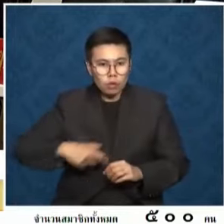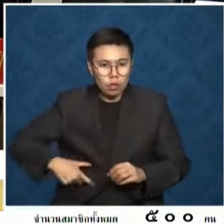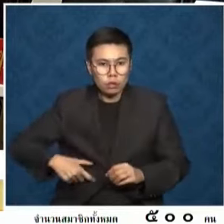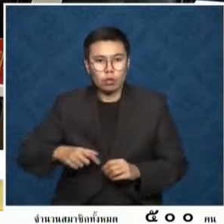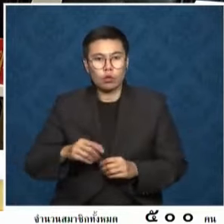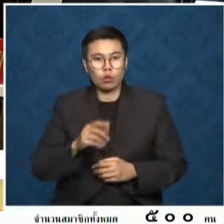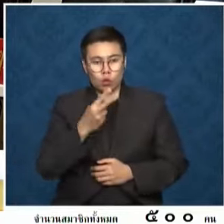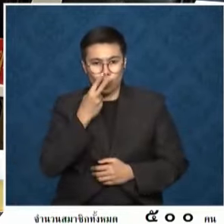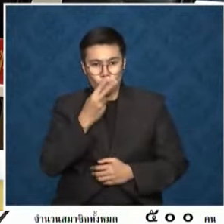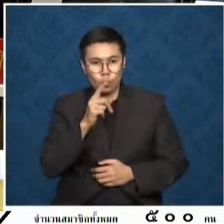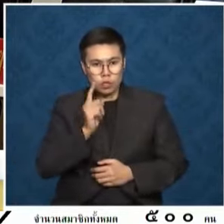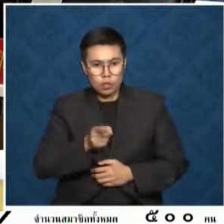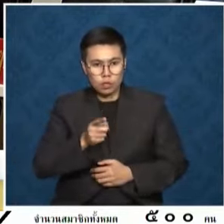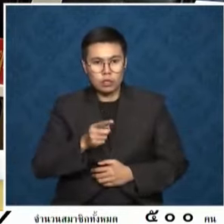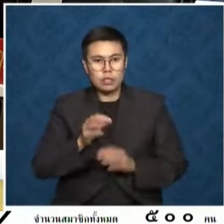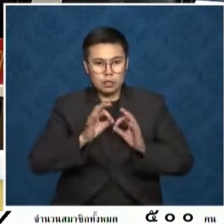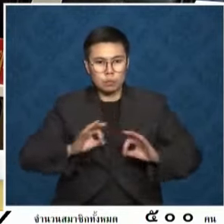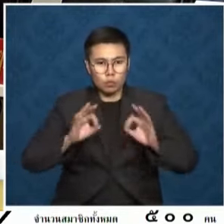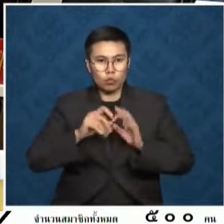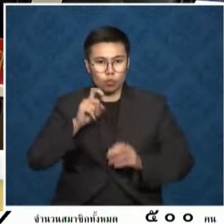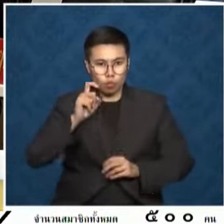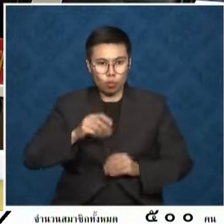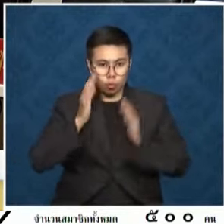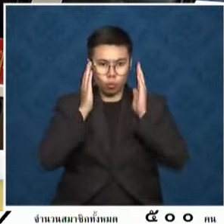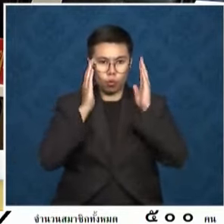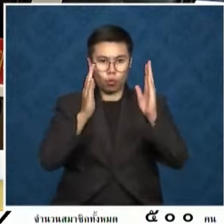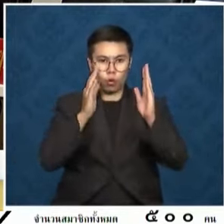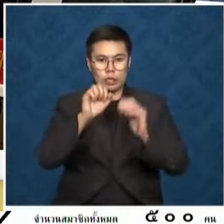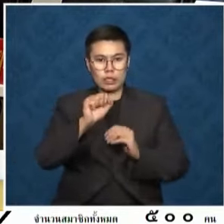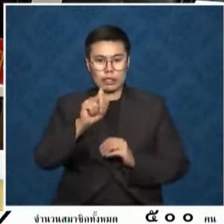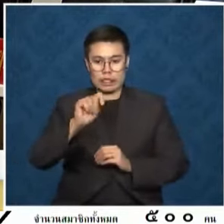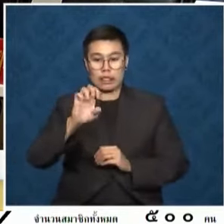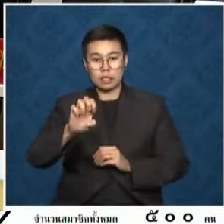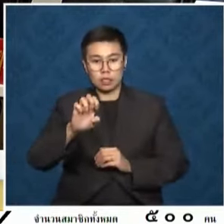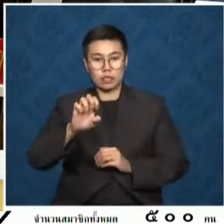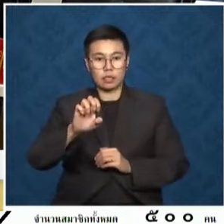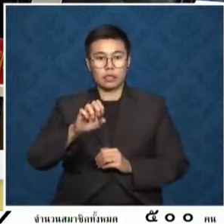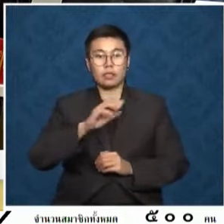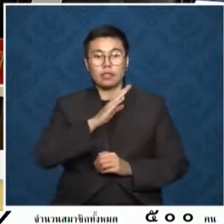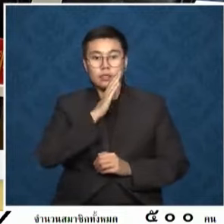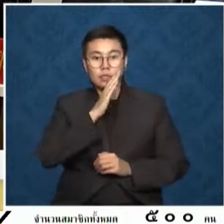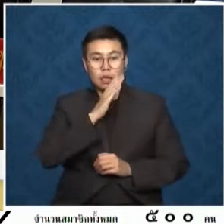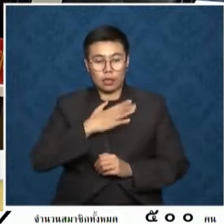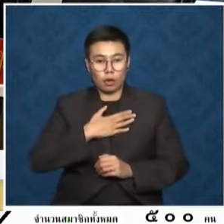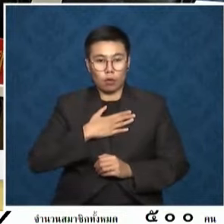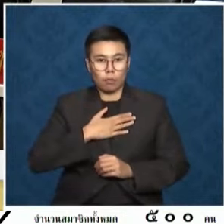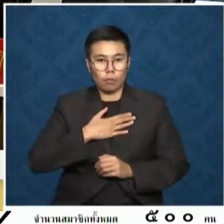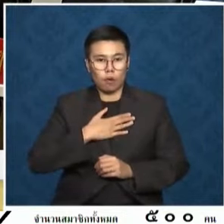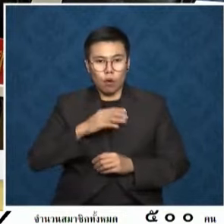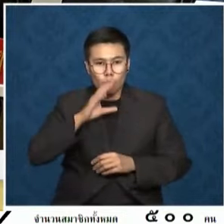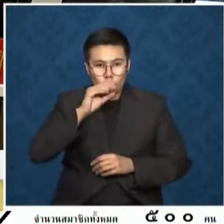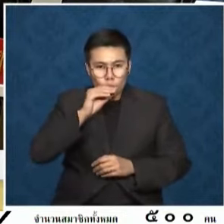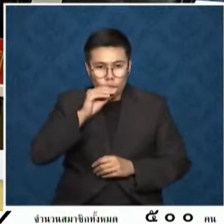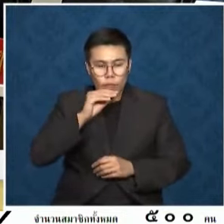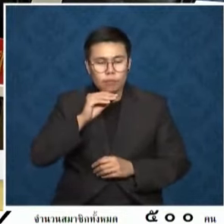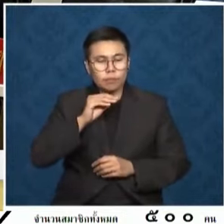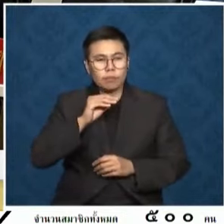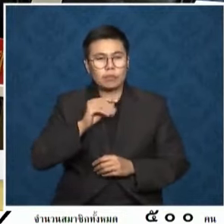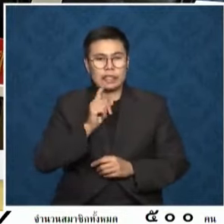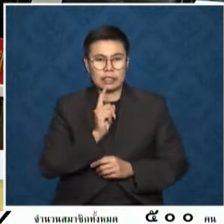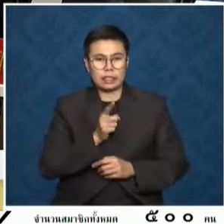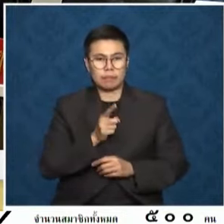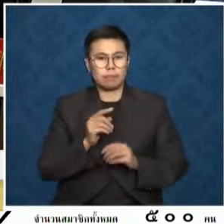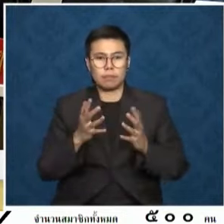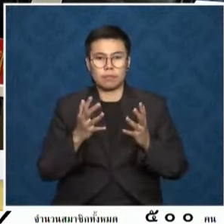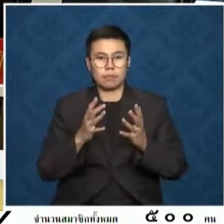งและสิ่งสำคัญคือต้องมีสติฮะถ้าเกิดสมมติว่าเราไม่ได้พูดถึงข้อเท็จจริงที่เกิดขึ้นและสติ